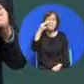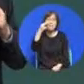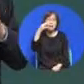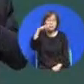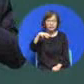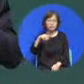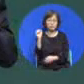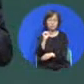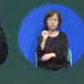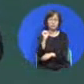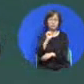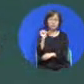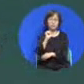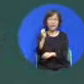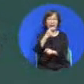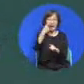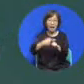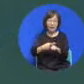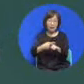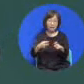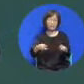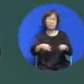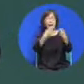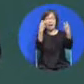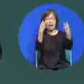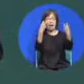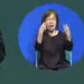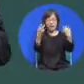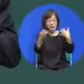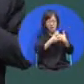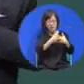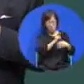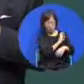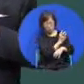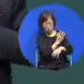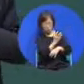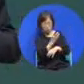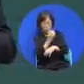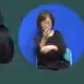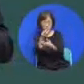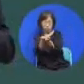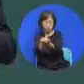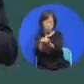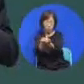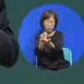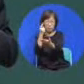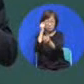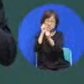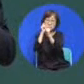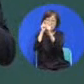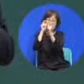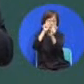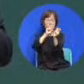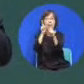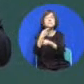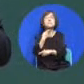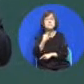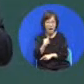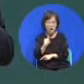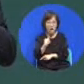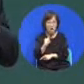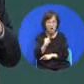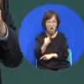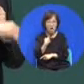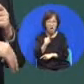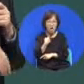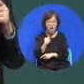나가지고 병원에 실려가 깨났어요. Why? Because my daughter, she got into a car accident when she was in America and then she